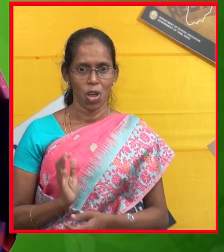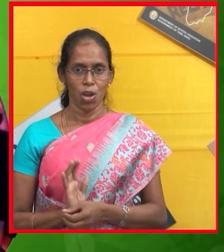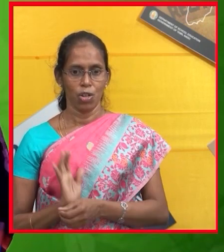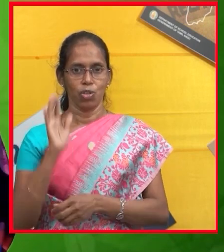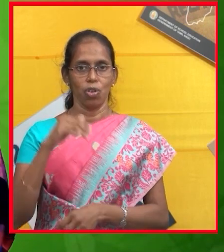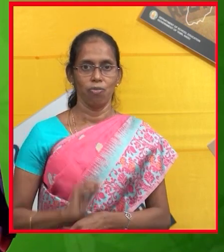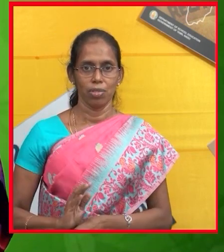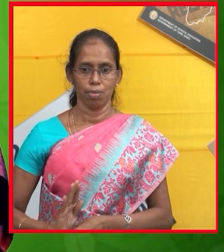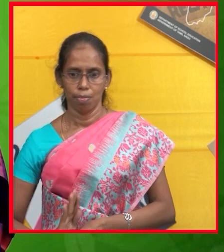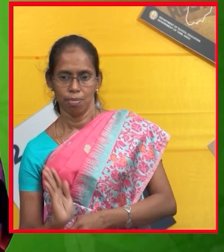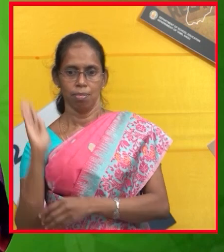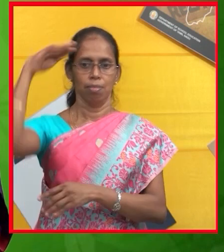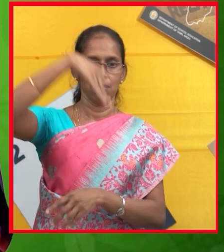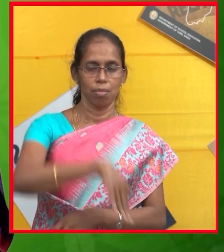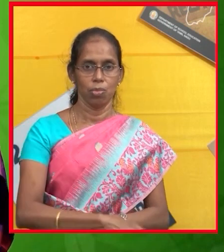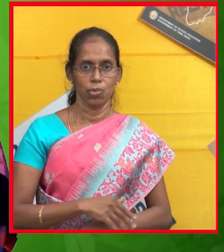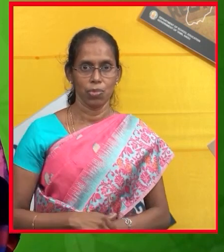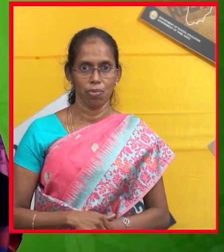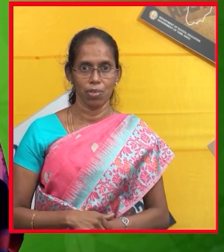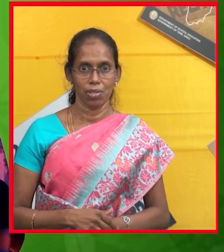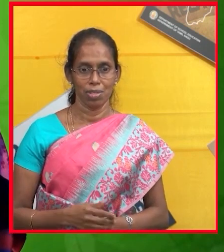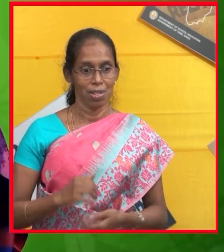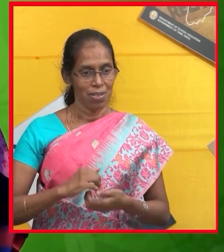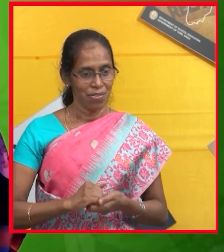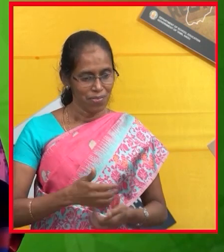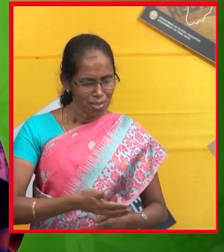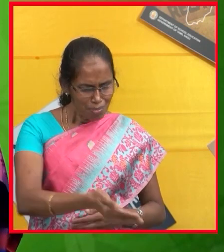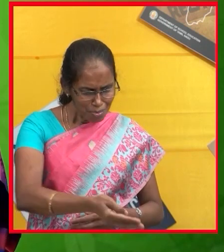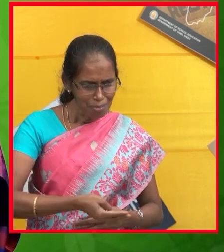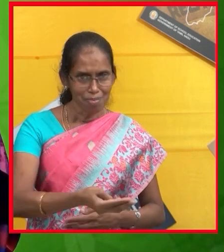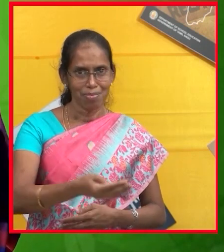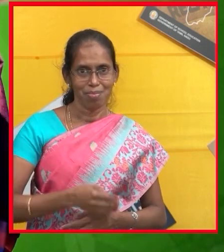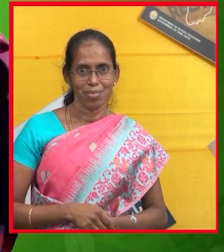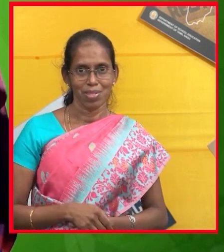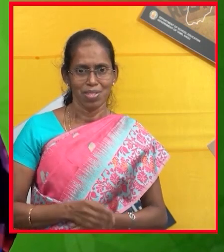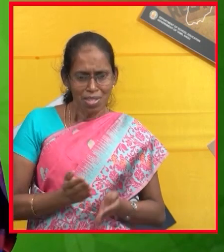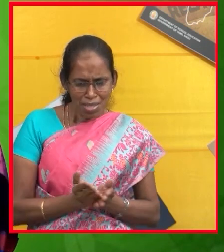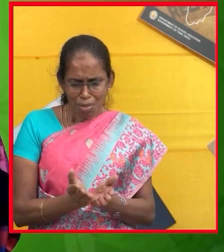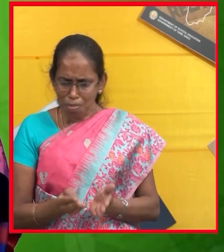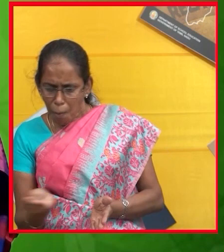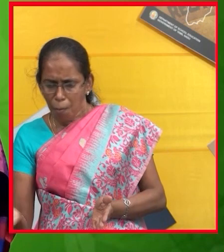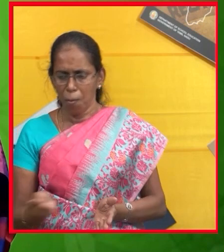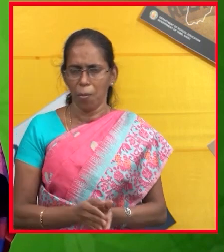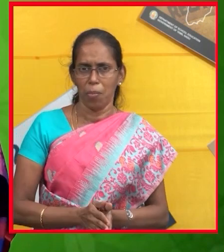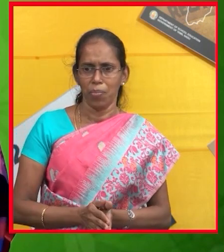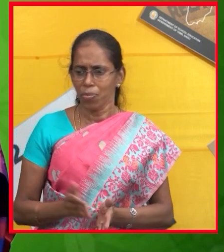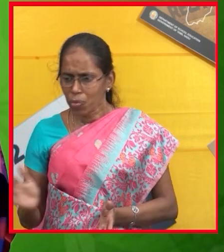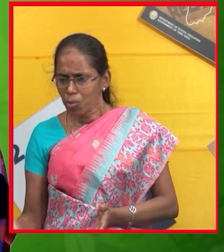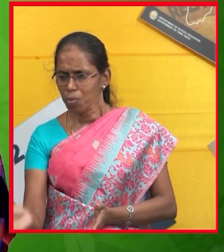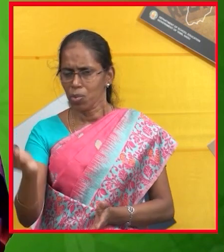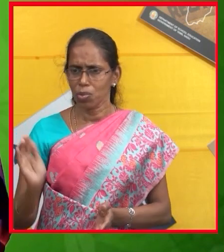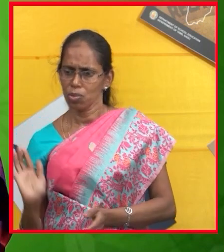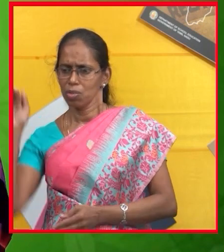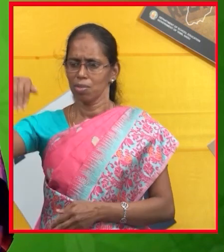டால்ஃபின்ஸ்லாம் பக்கத்தில் யாரோ நம்ம பக்கத்து வீட்டில் இல்லை நமக்கு ஃப்ரெண்ட்ஸு பக்கத்தில் உட்கார்ற மாதிரி அப்படியே ஷிப்புக்கு பக்கத்தில் டால்ஃபின்ஸ்லாம் போகுதான்,